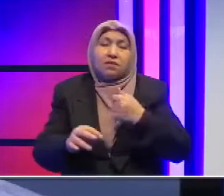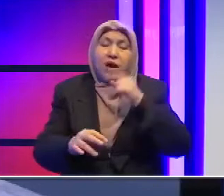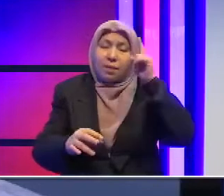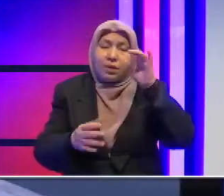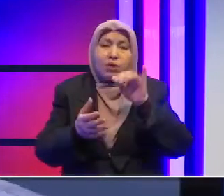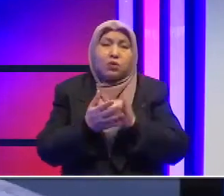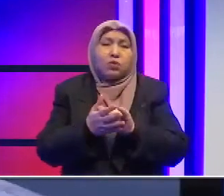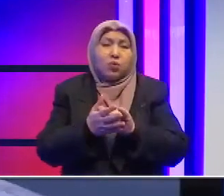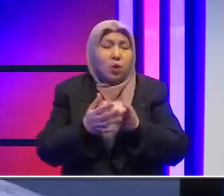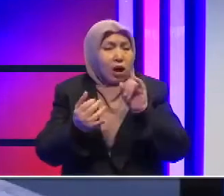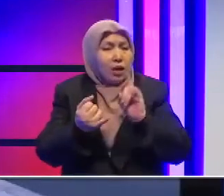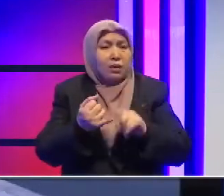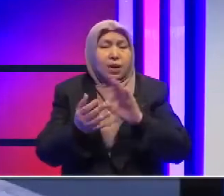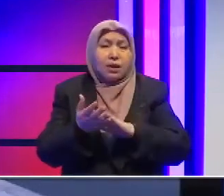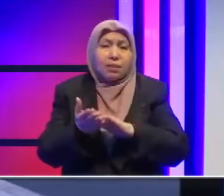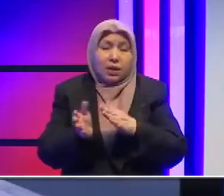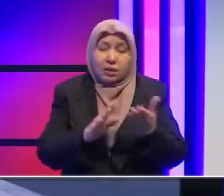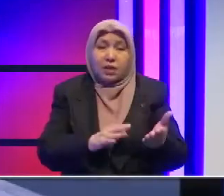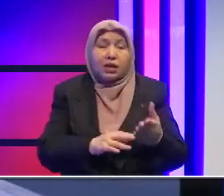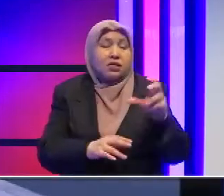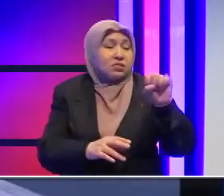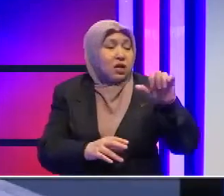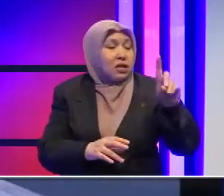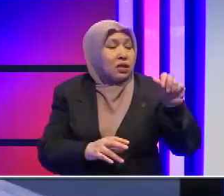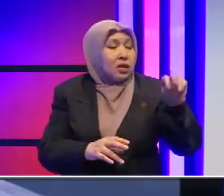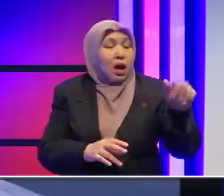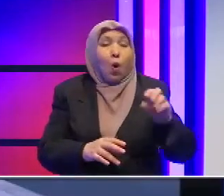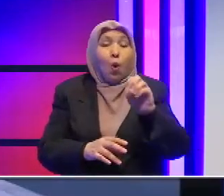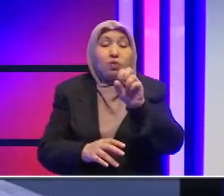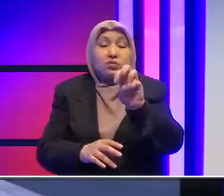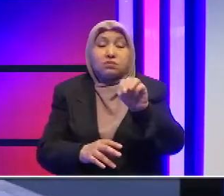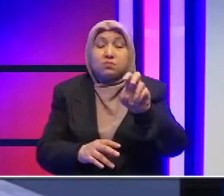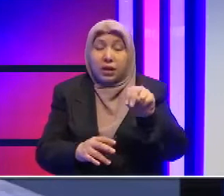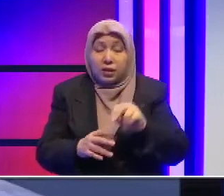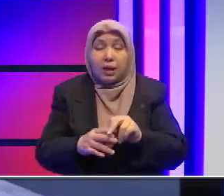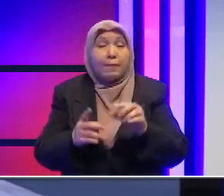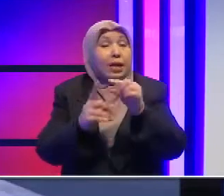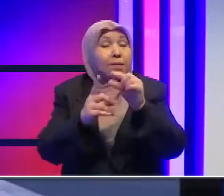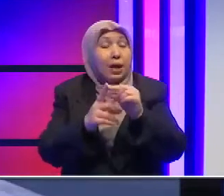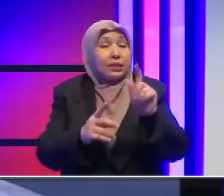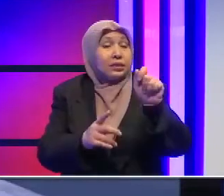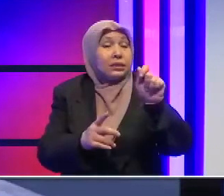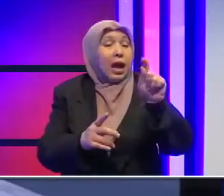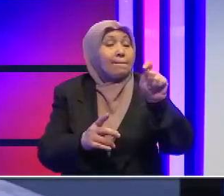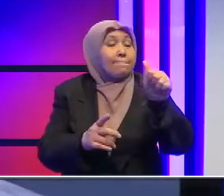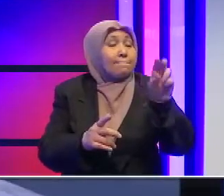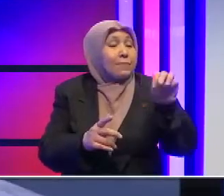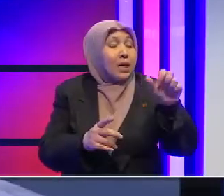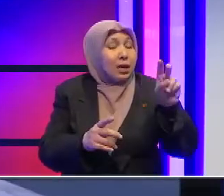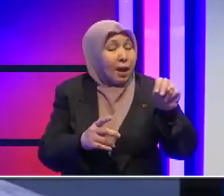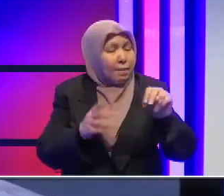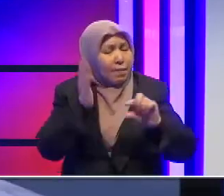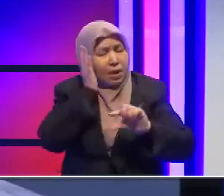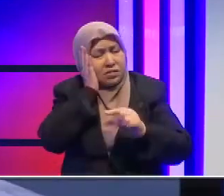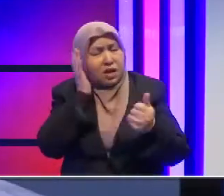iaitu peristiwa akhir kepada kematian Sayyidina Uthman radhiyallahu taala anhu. Maka kalimah tamanna di sini ianya juga membawa maksud pembacaan